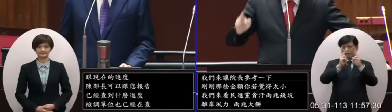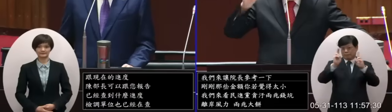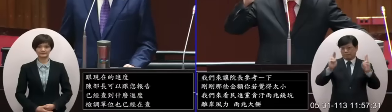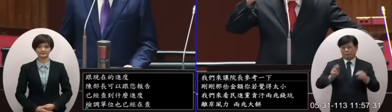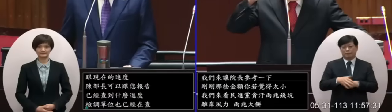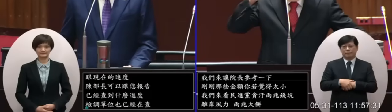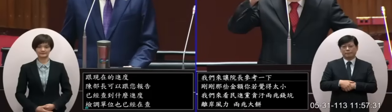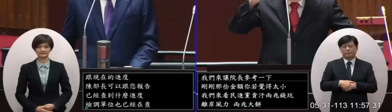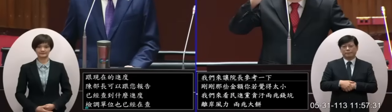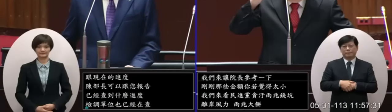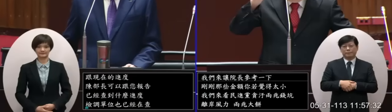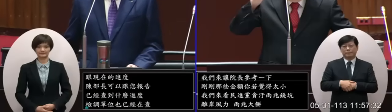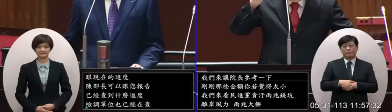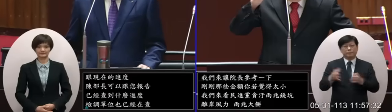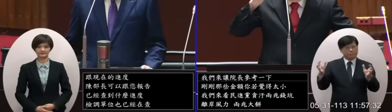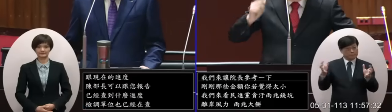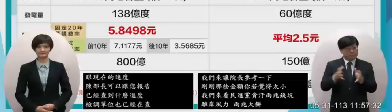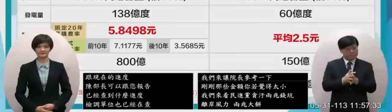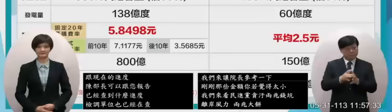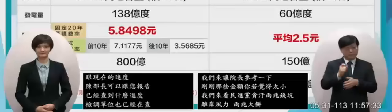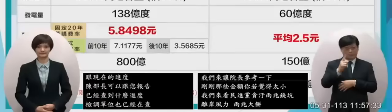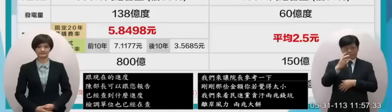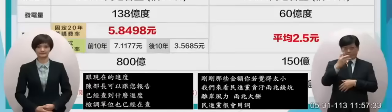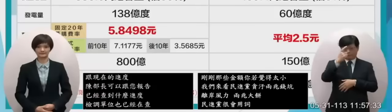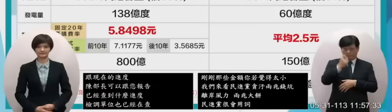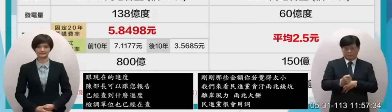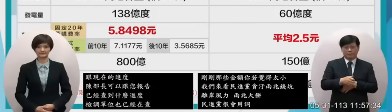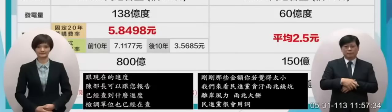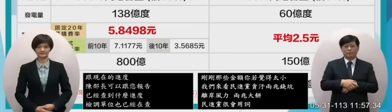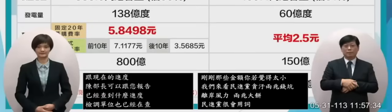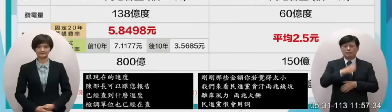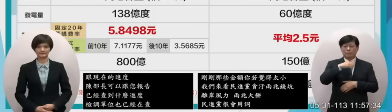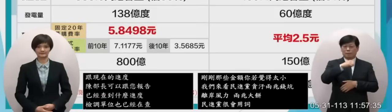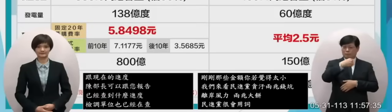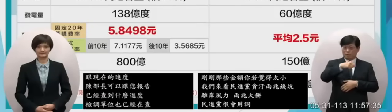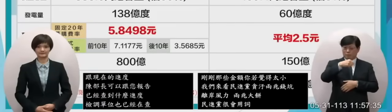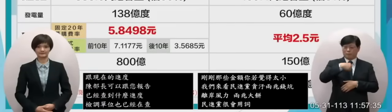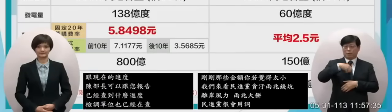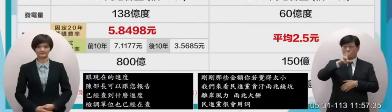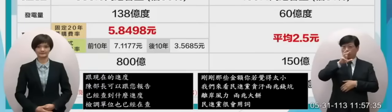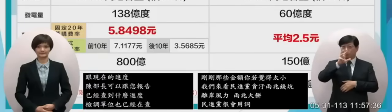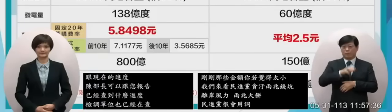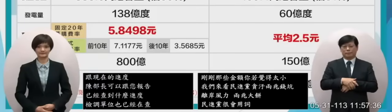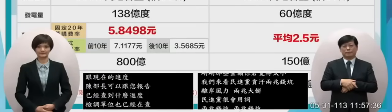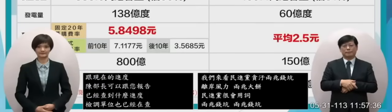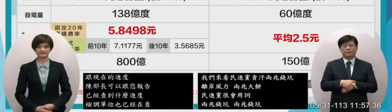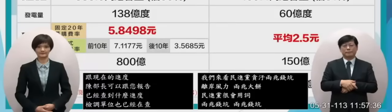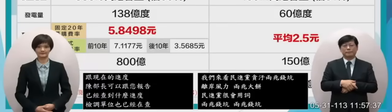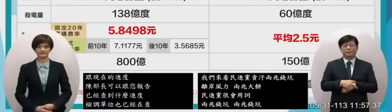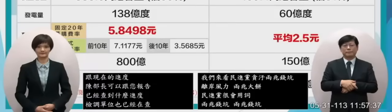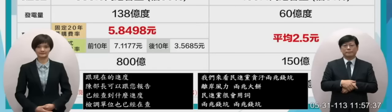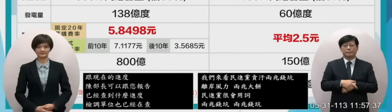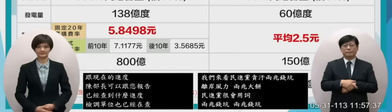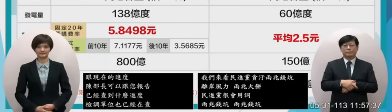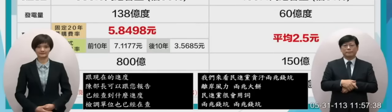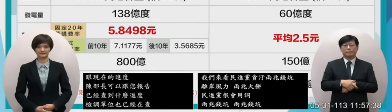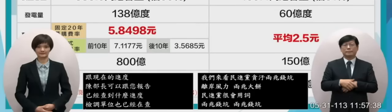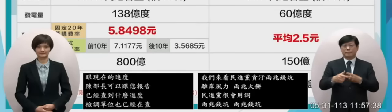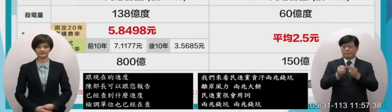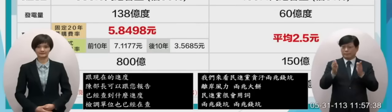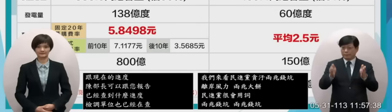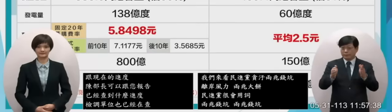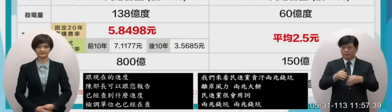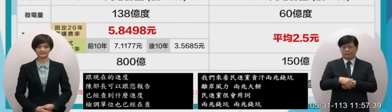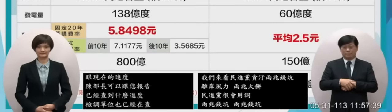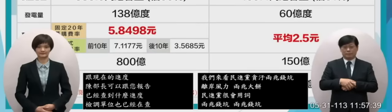啊，总共138亿度电，5块8毛钱，5块8毛钱。第二阶